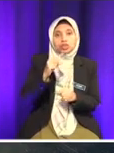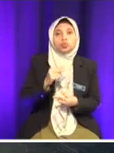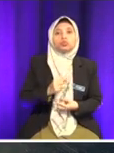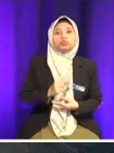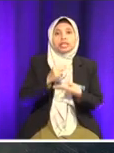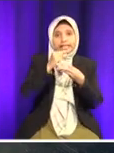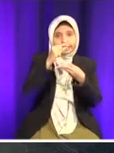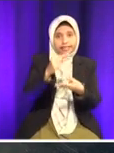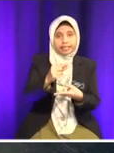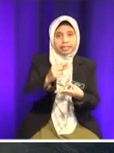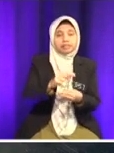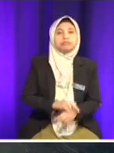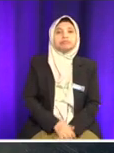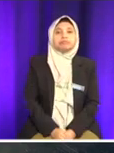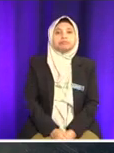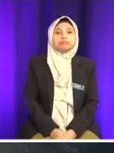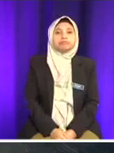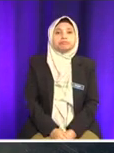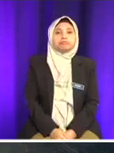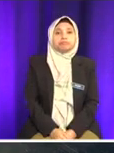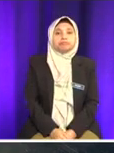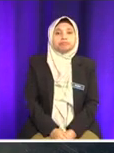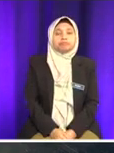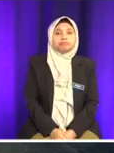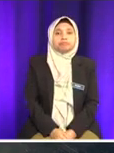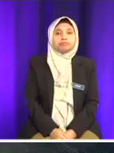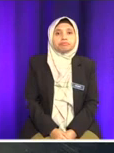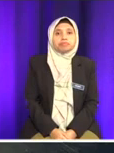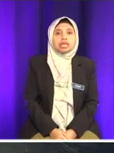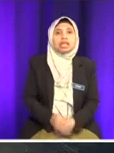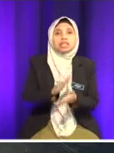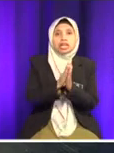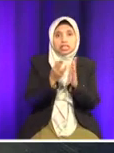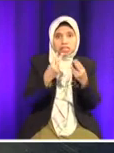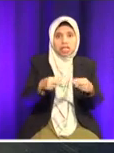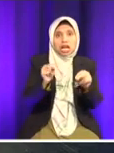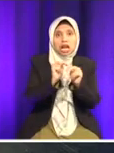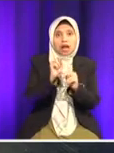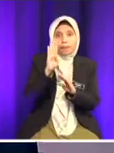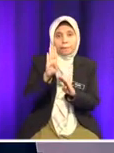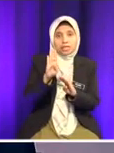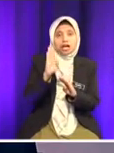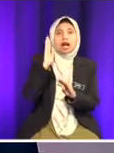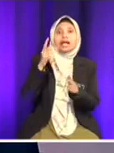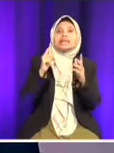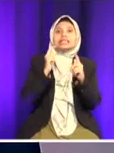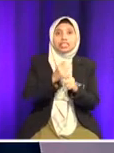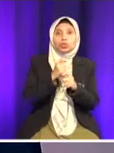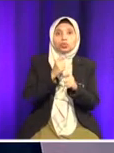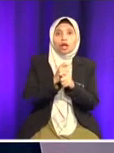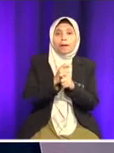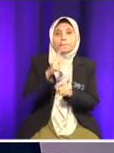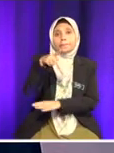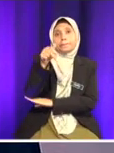satu satu oke Hebat ya betul jadi nilai B ini ee akan menentukan vaksin